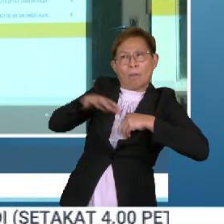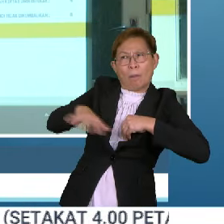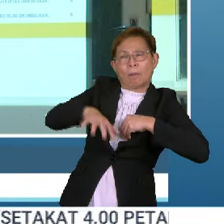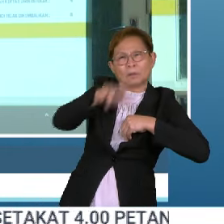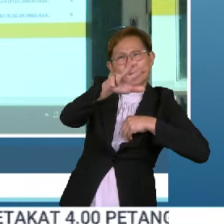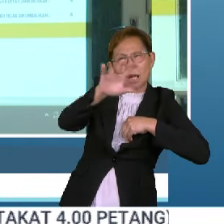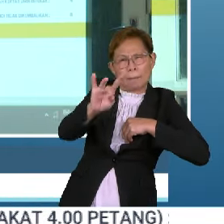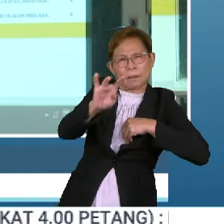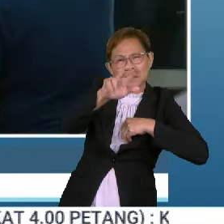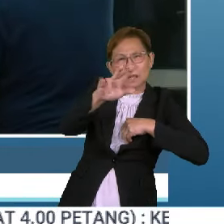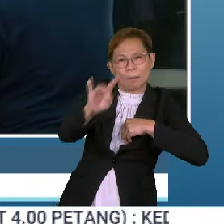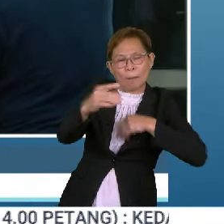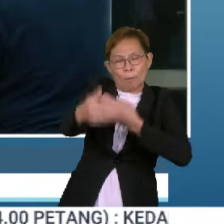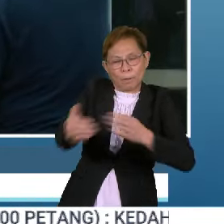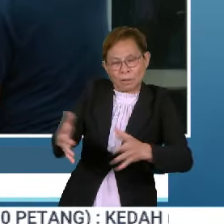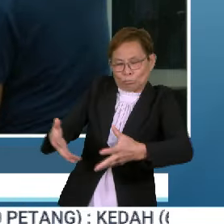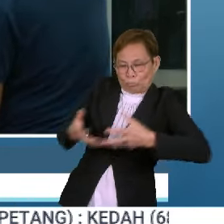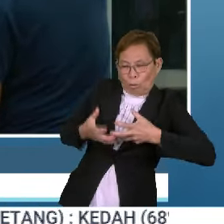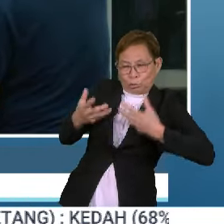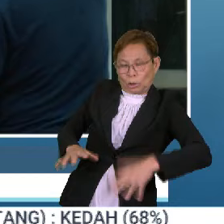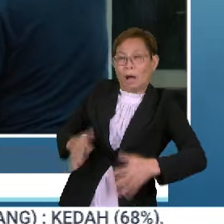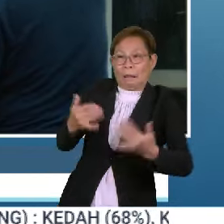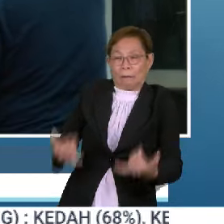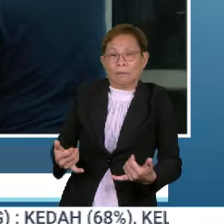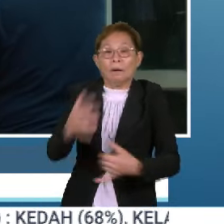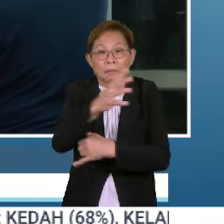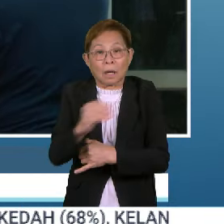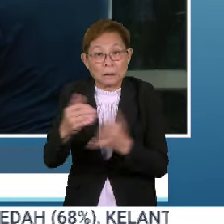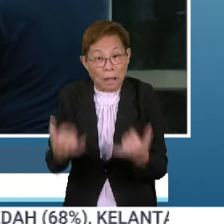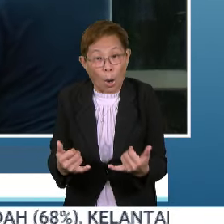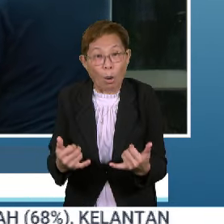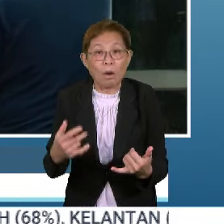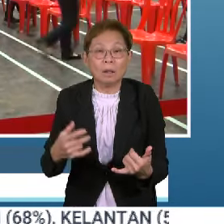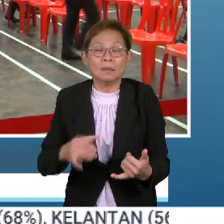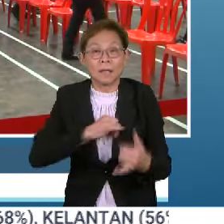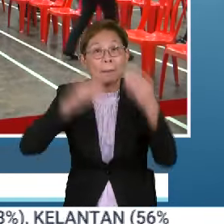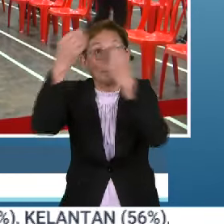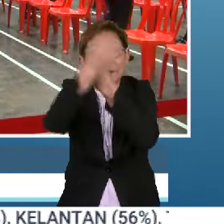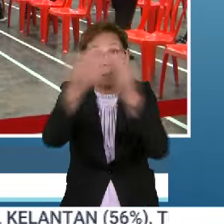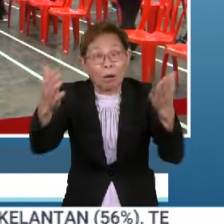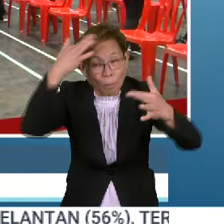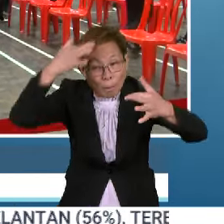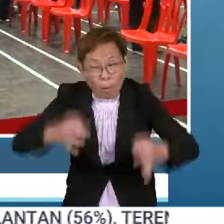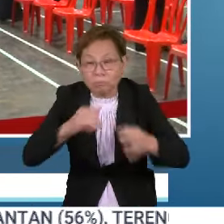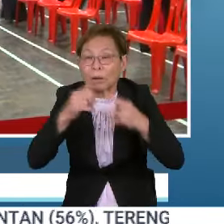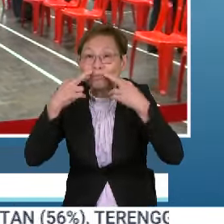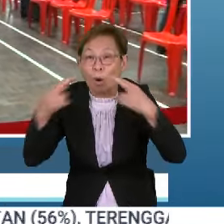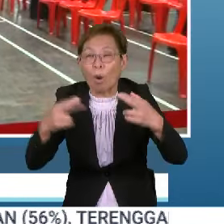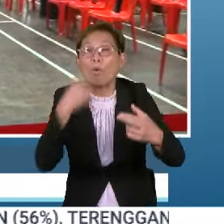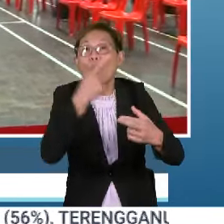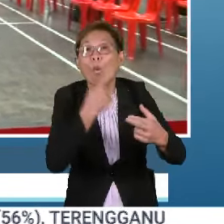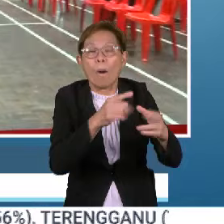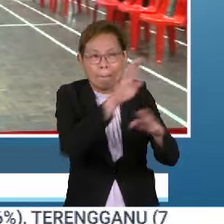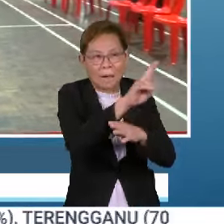kira-kira 38 peti undi ketika ini. Dan ketika ini apa boleh saya kongsikan, keputusan tidak rasmi memihak